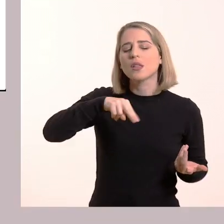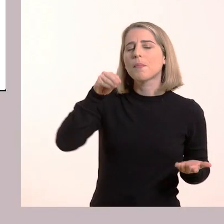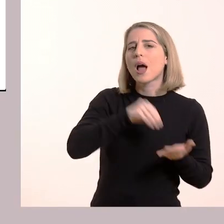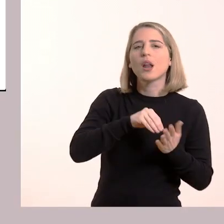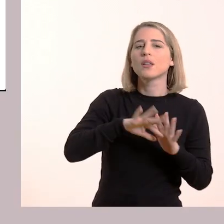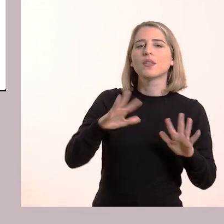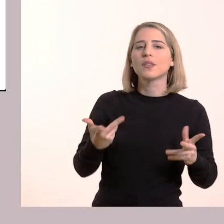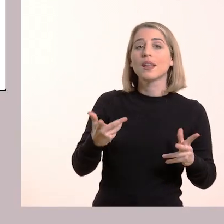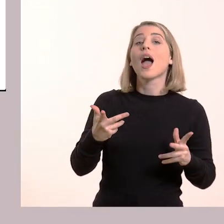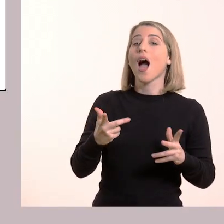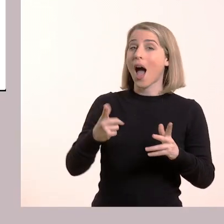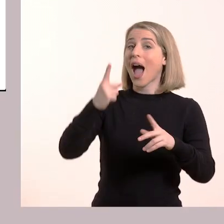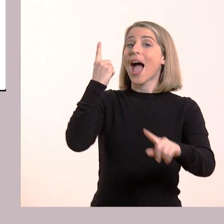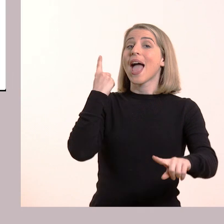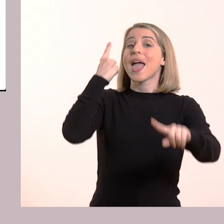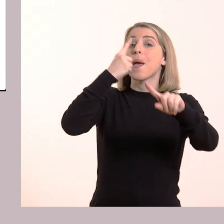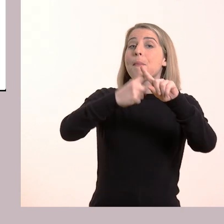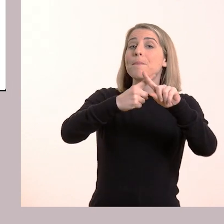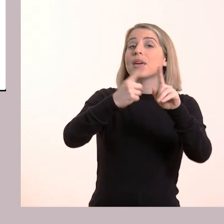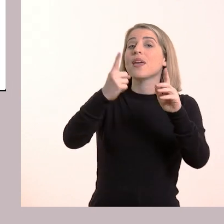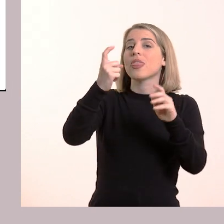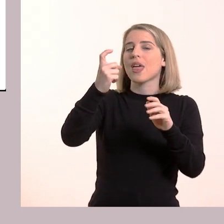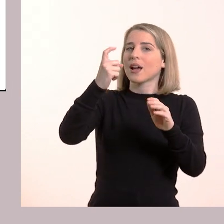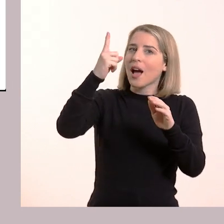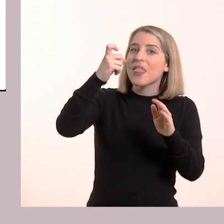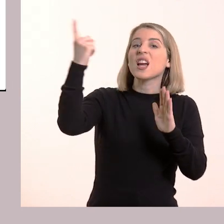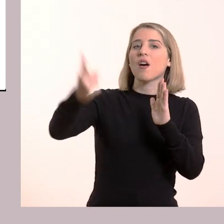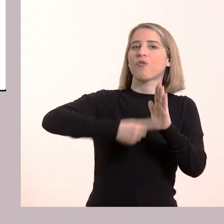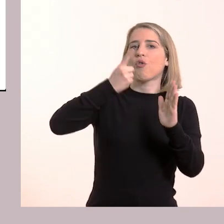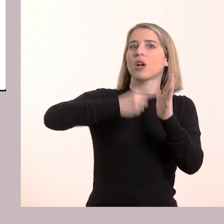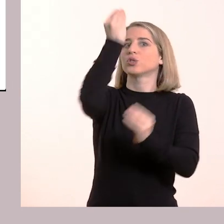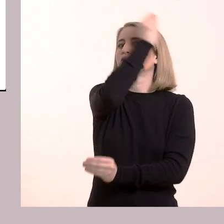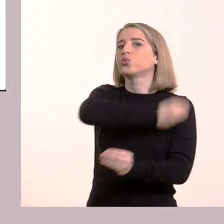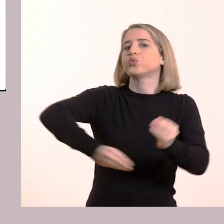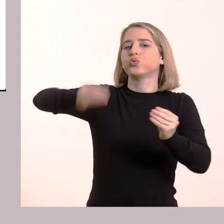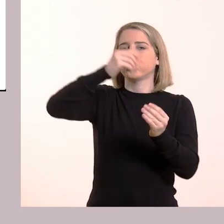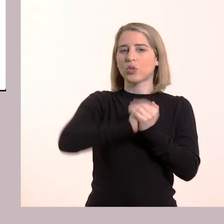ό,τι αγγίζει γίνεται 10 φορές μεγαλύτερο. Άρα, 28,